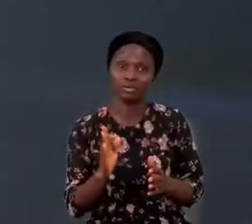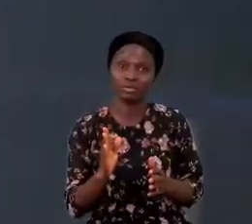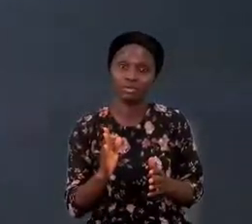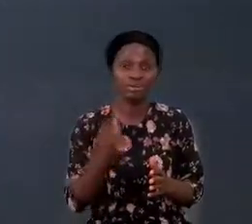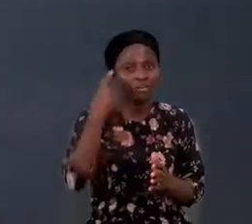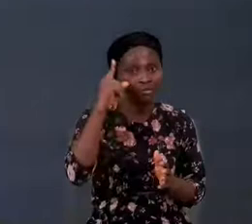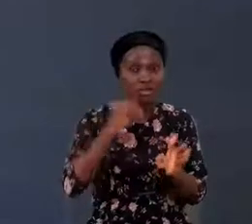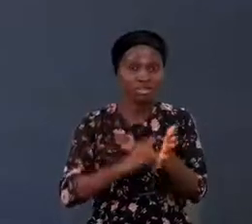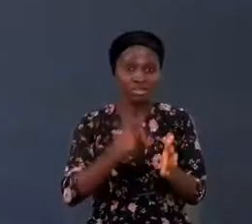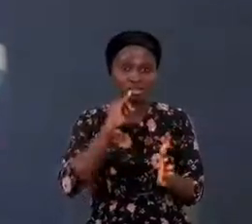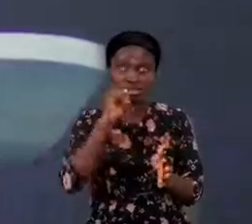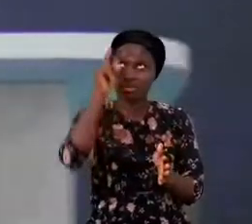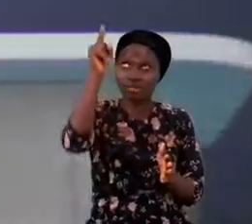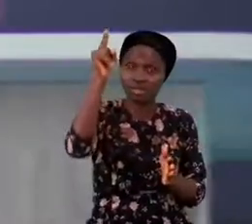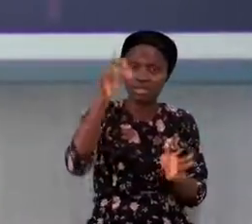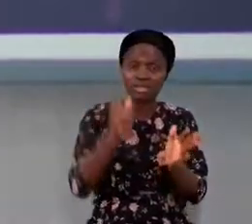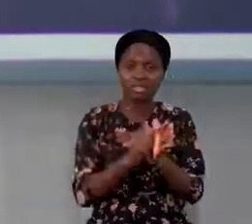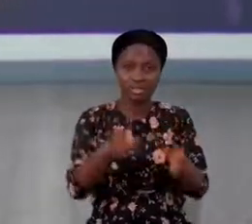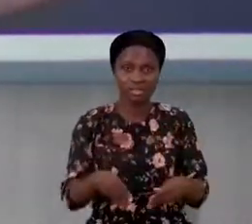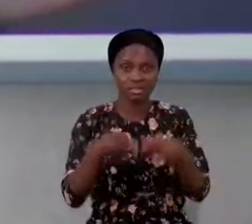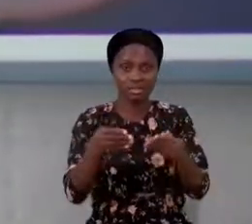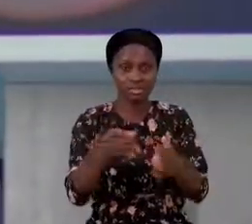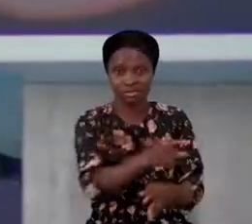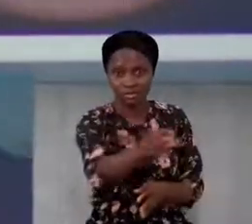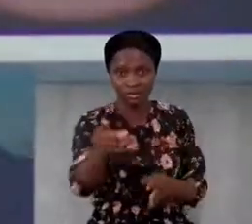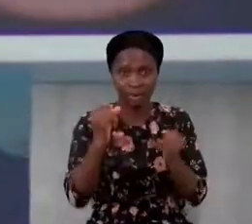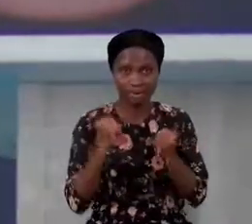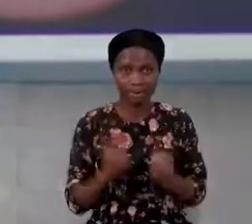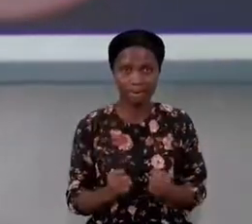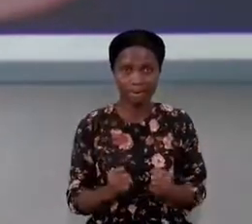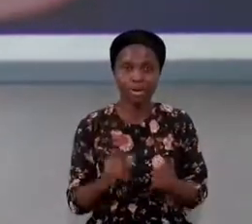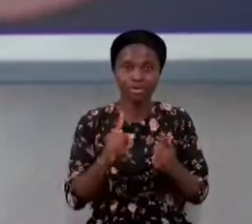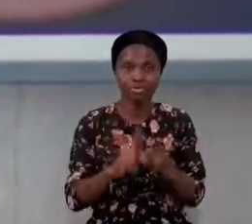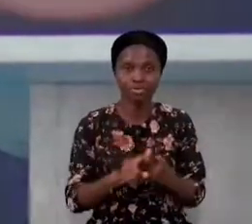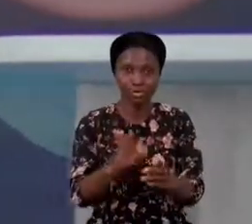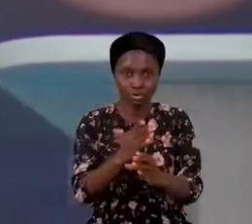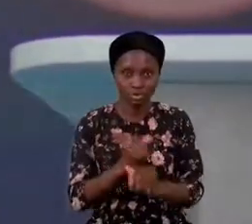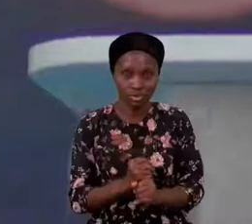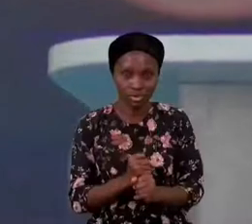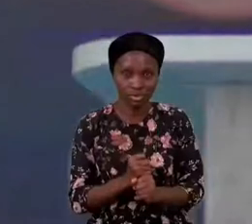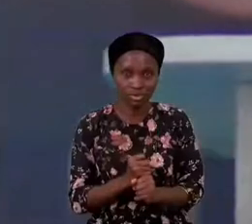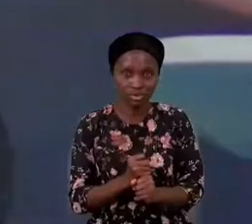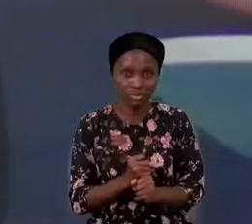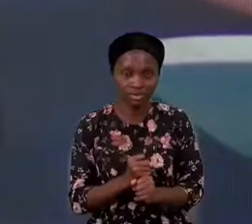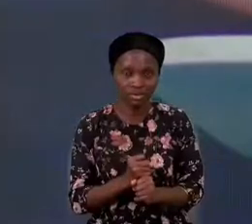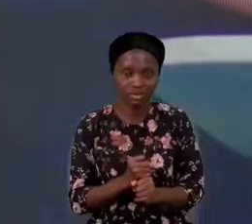la puissance pour les acquérir. Quand nous parlons de richesse